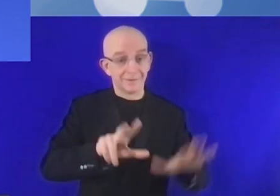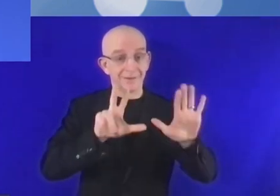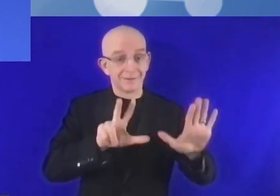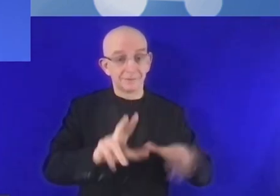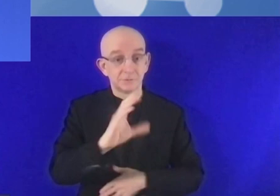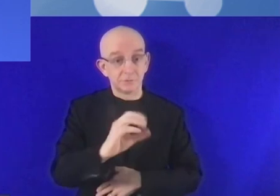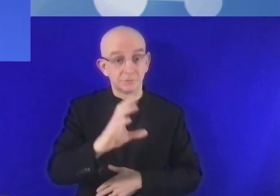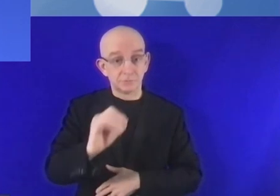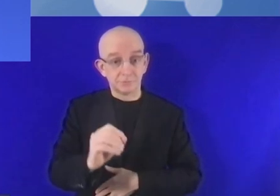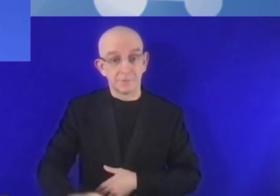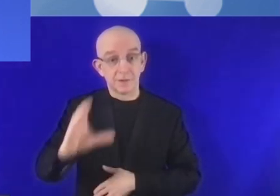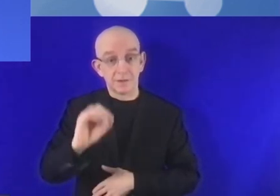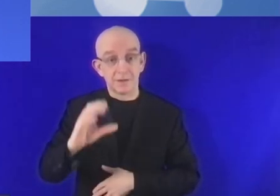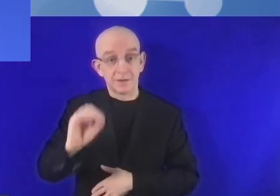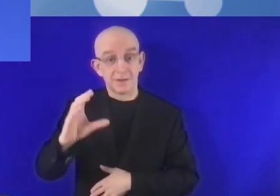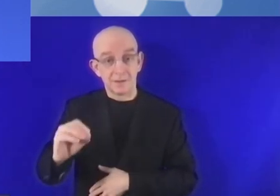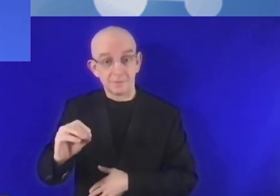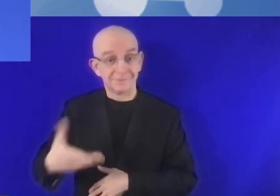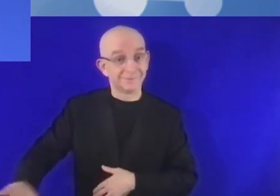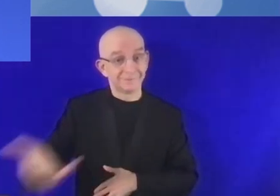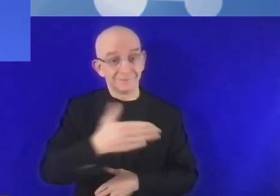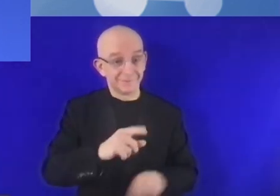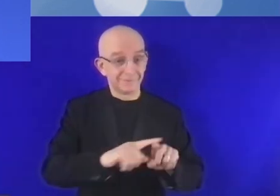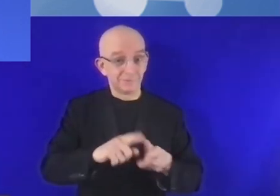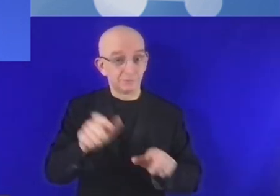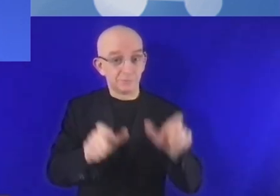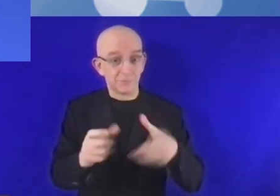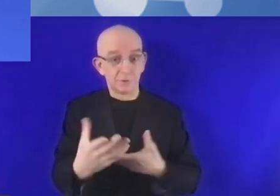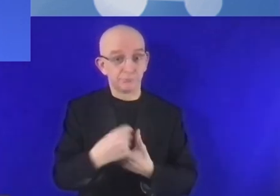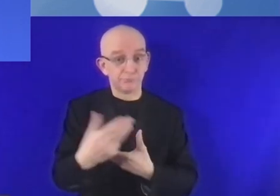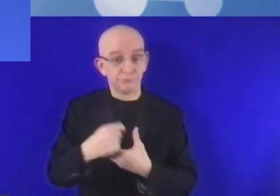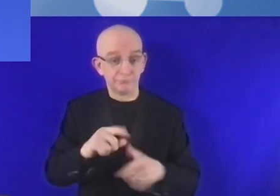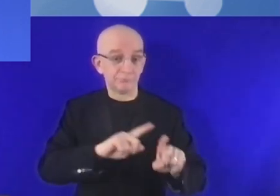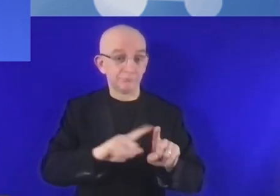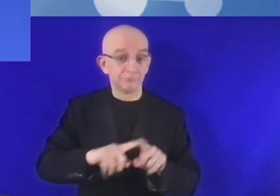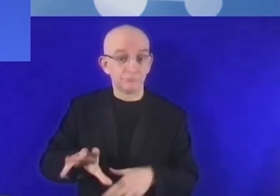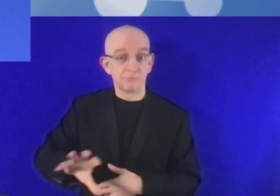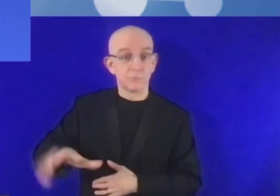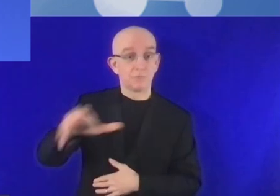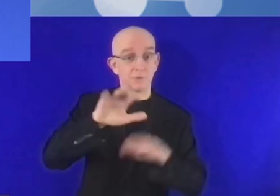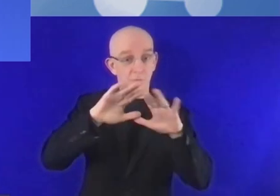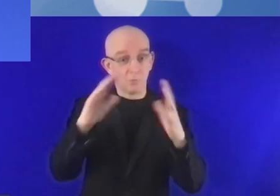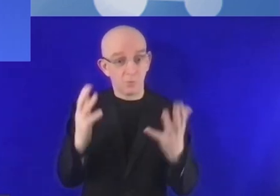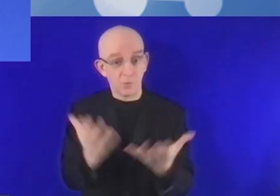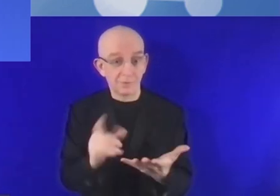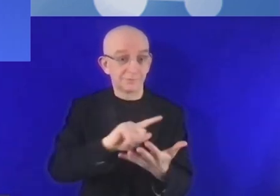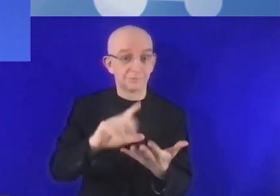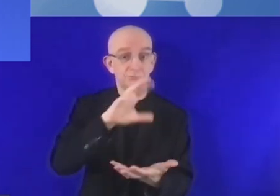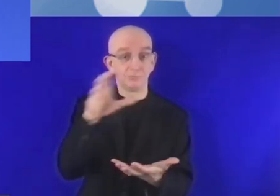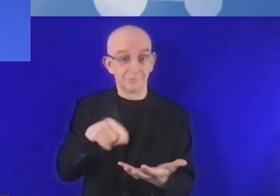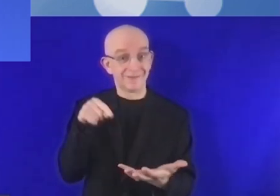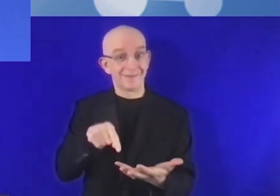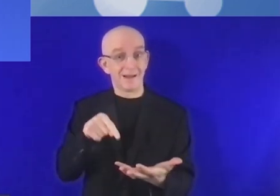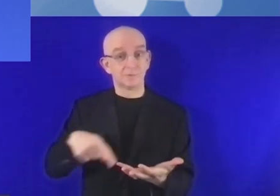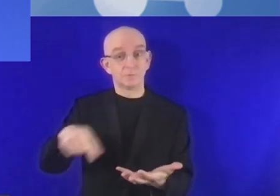rok całkowicie zdalny, czyli 15. edycja szczytu cyfrowego ONZ zupełnie zdalna, natomiast z ogromnym komponentem